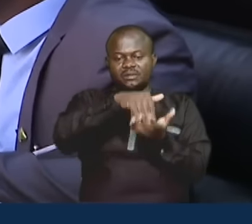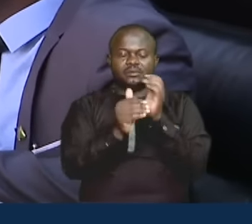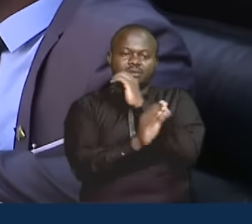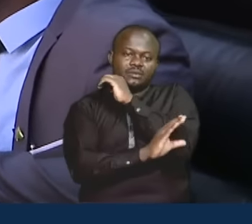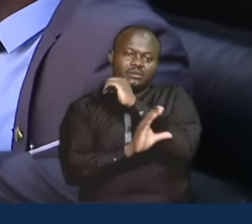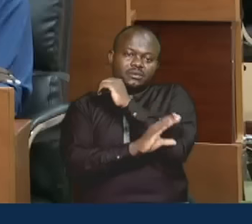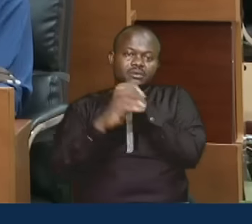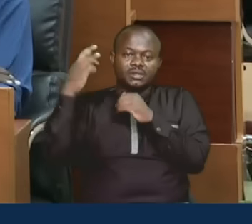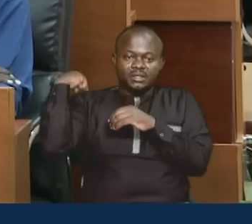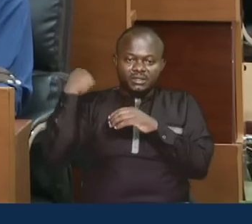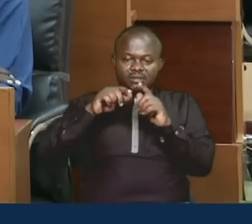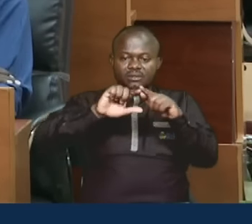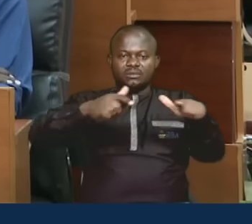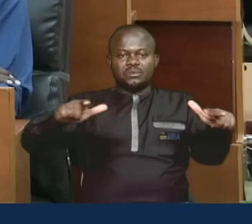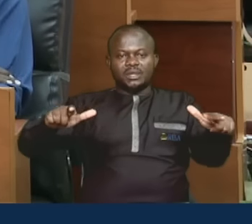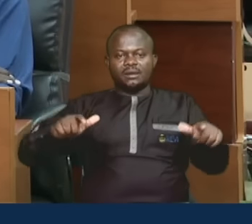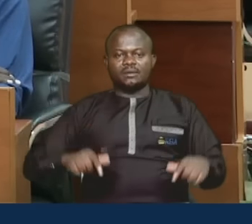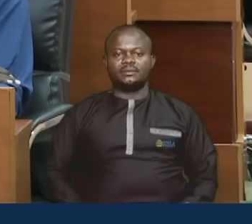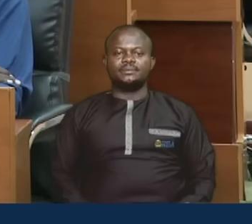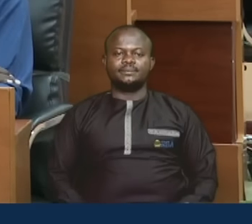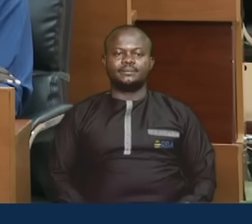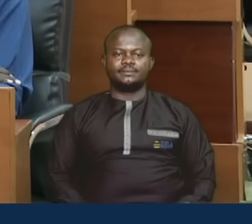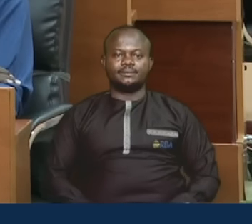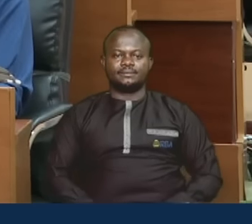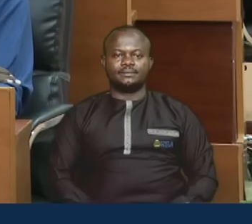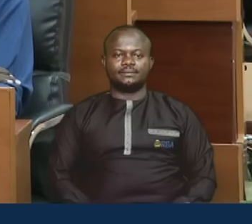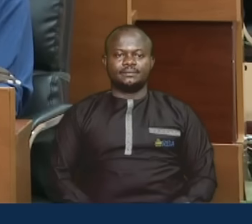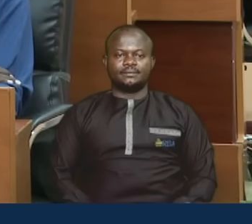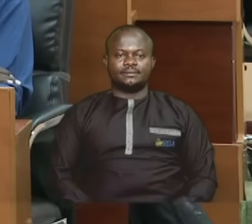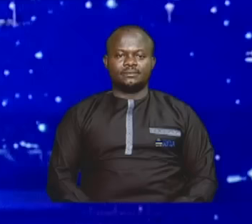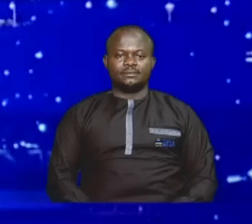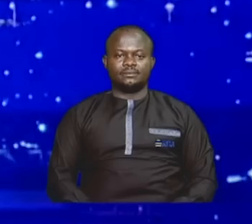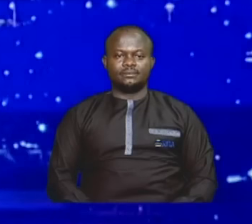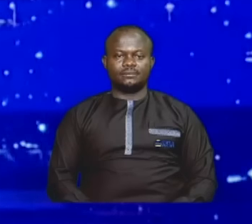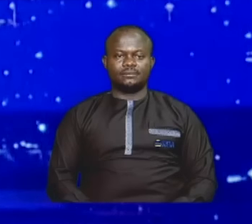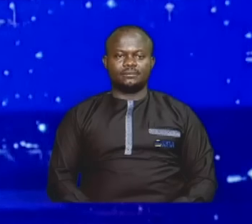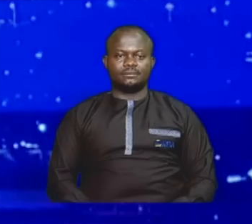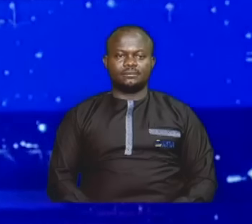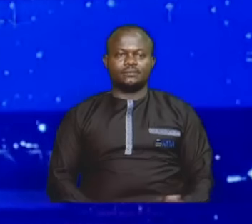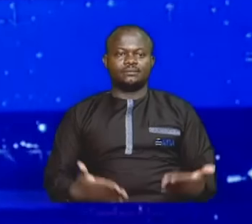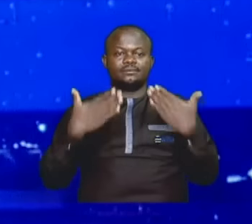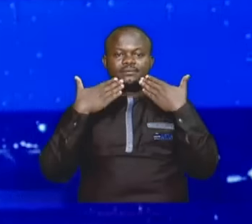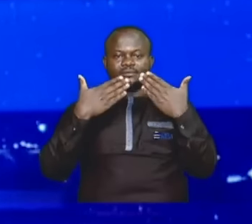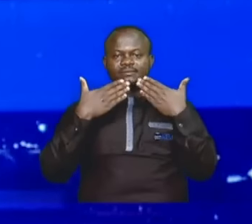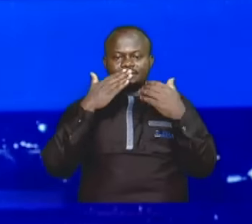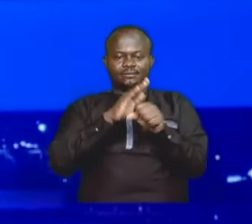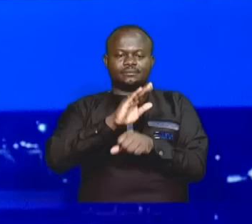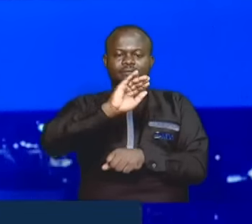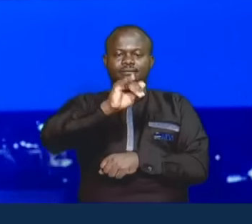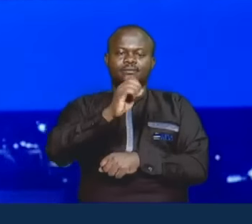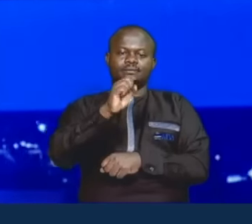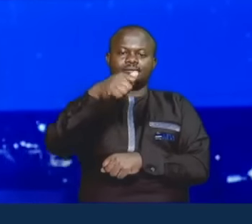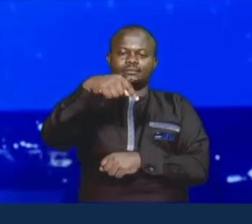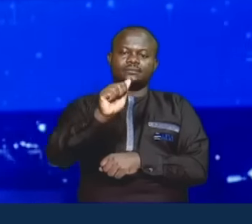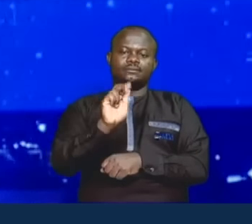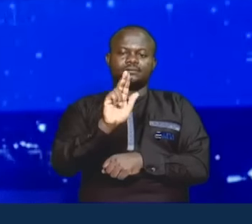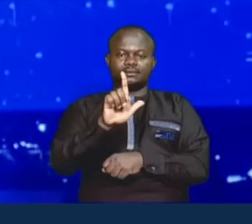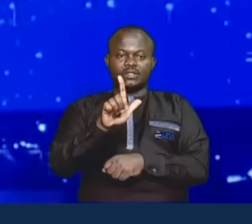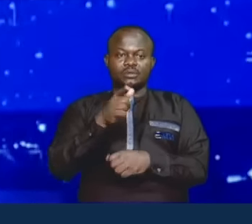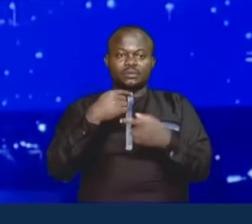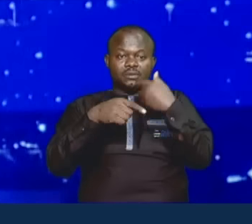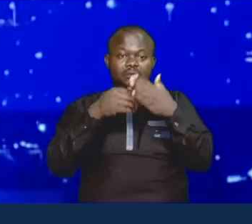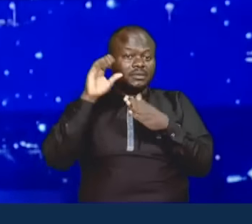gishinzwe ubutaka. Jean Paul Maniraho i Kigali. Rakoze cyane Jean Paul Maniraho. Dukomeje n'amakuru yacu